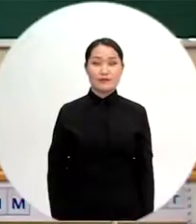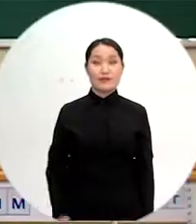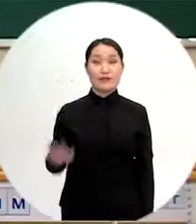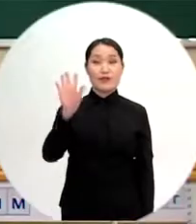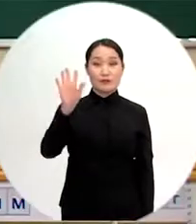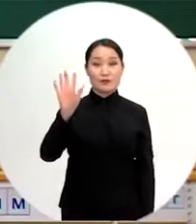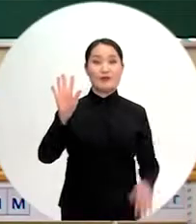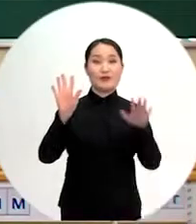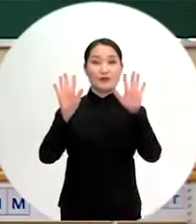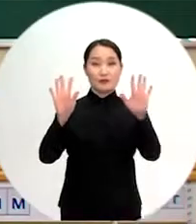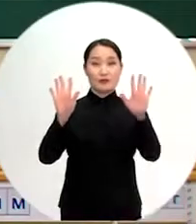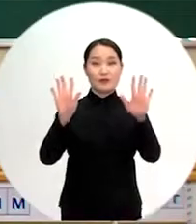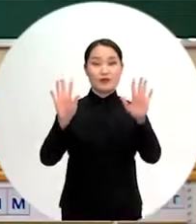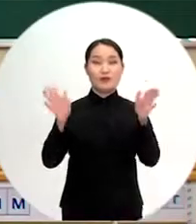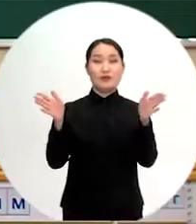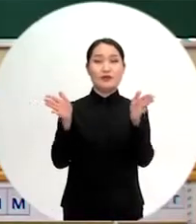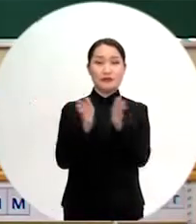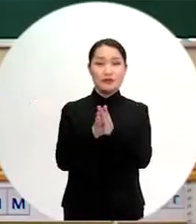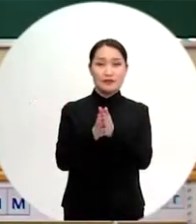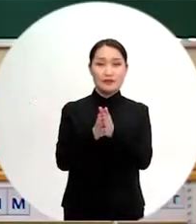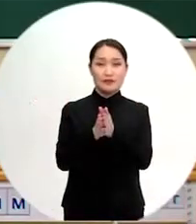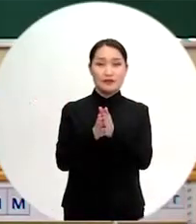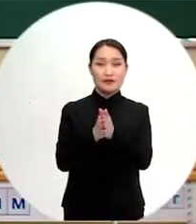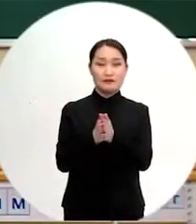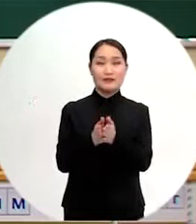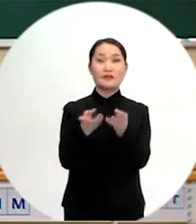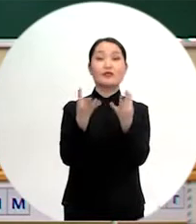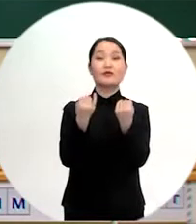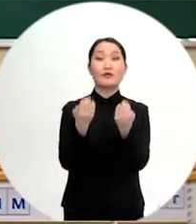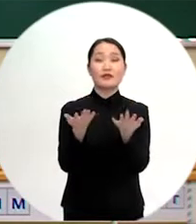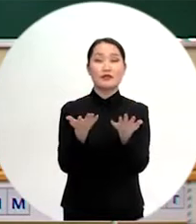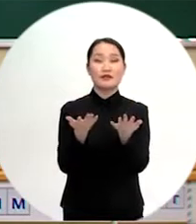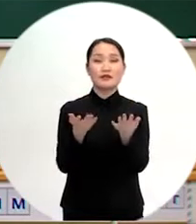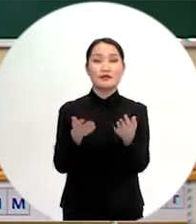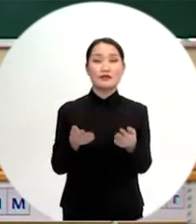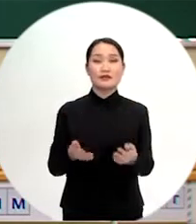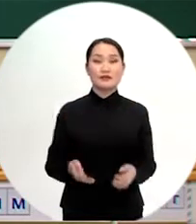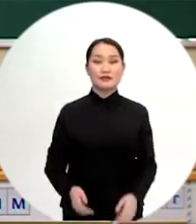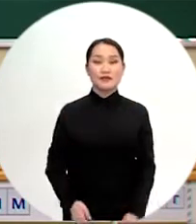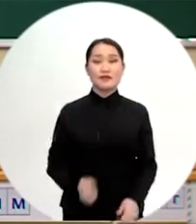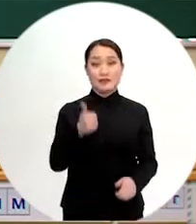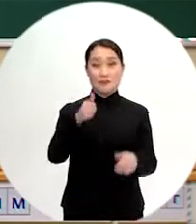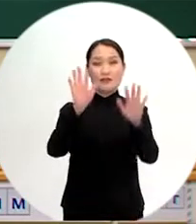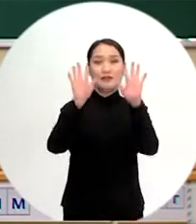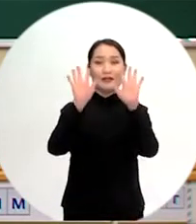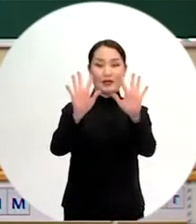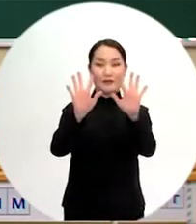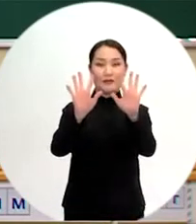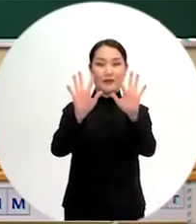Таван хуруу, таван хуруу. Нийлээд хэдэн хуруу вэ? Мэдээж 10